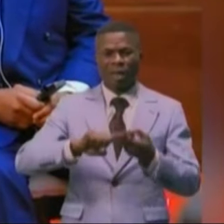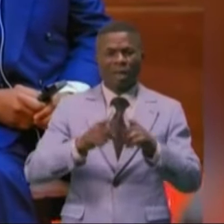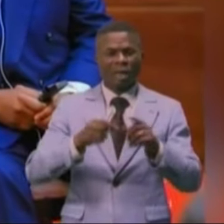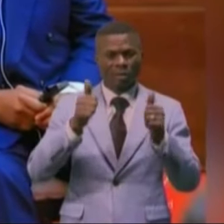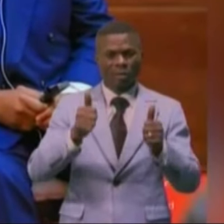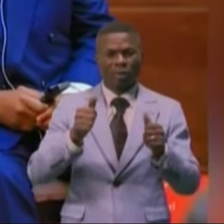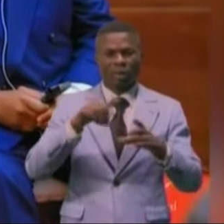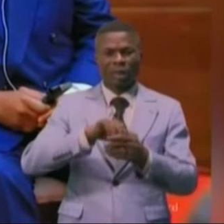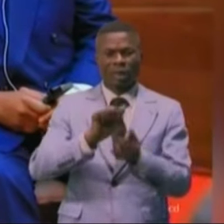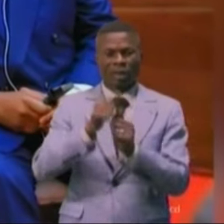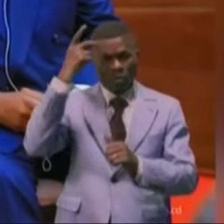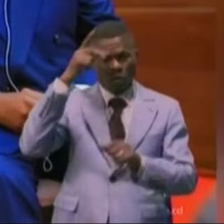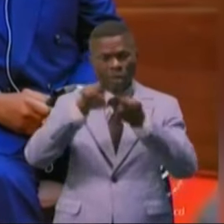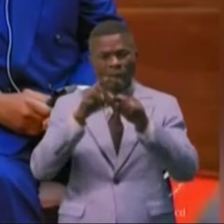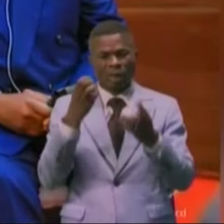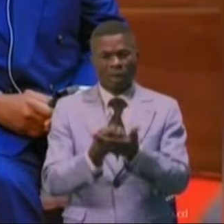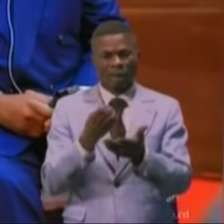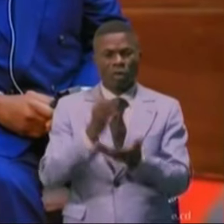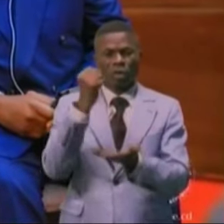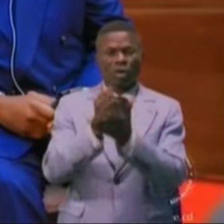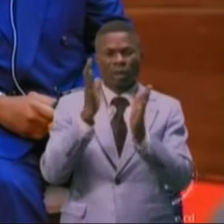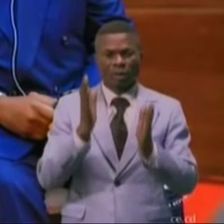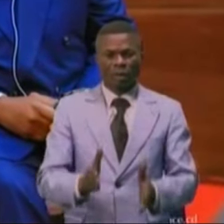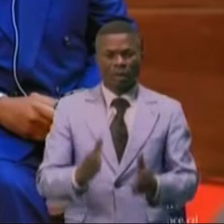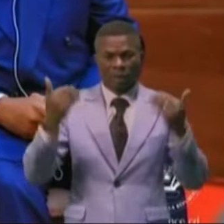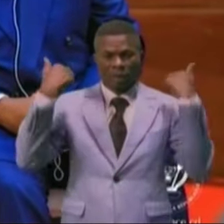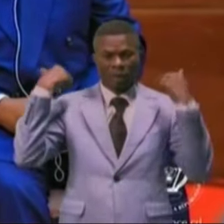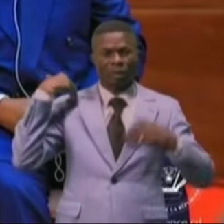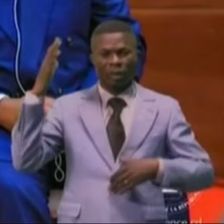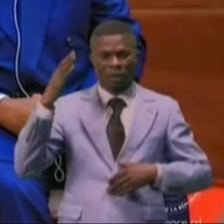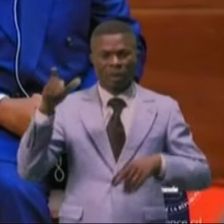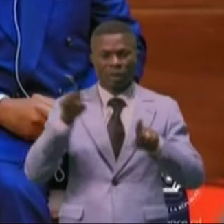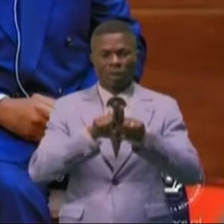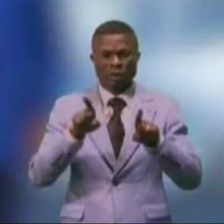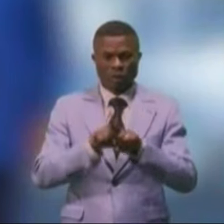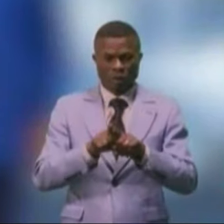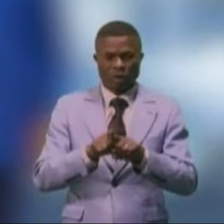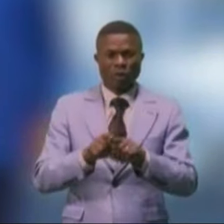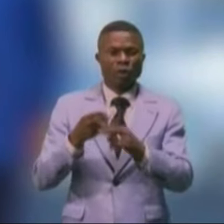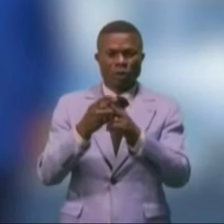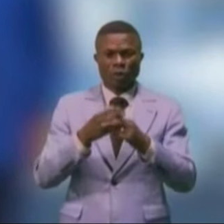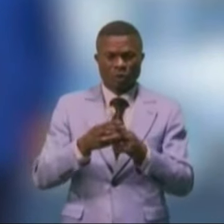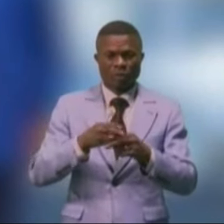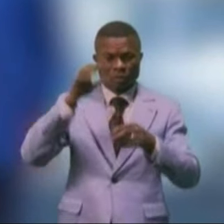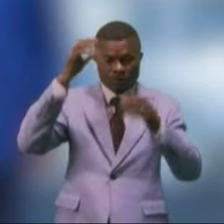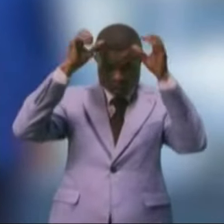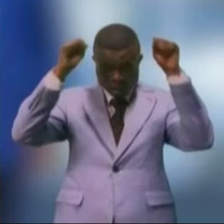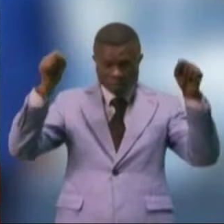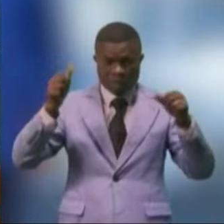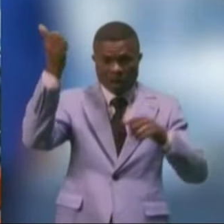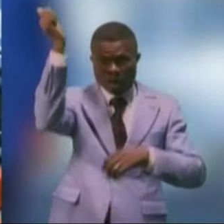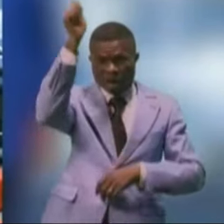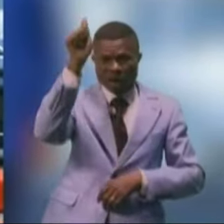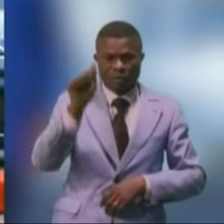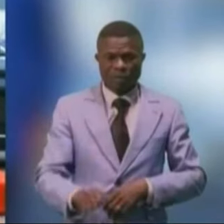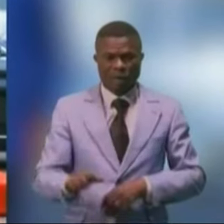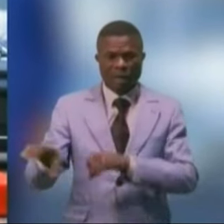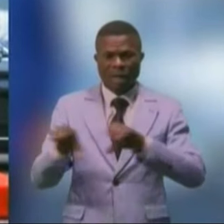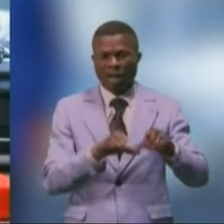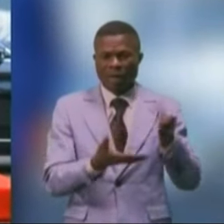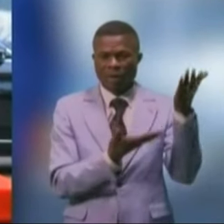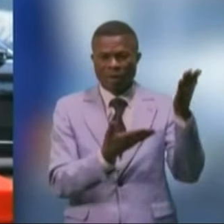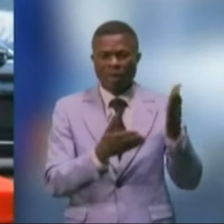plan politique, économique et diplomatique. Le chef de l'État entend poursuivre avec le président Cyril Ramaphosa son action en faveur